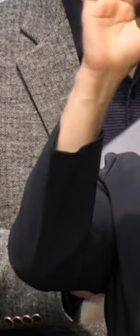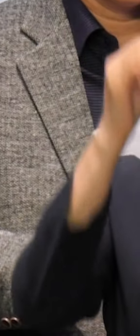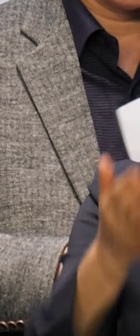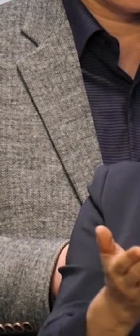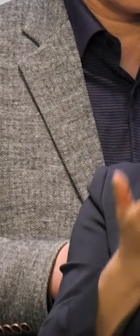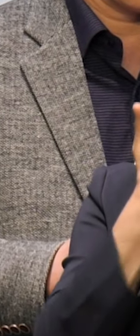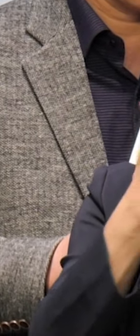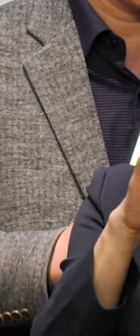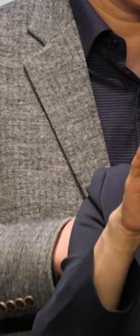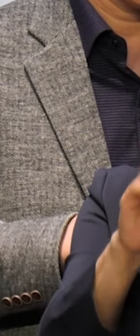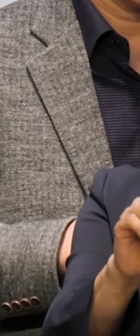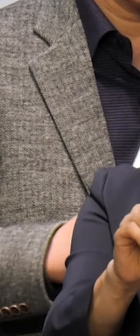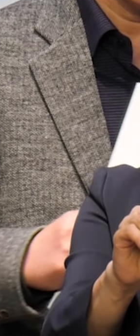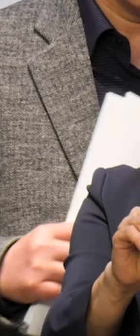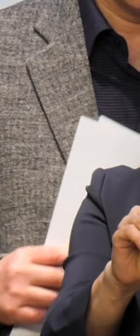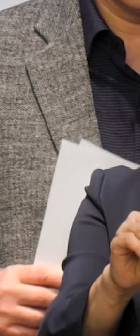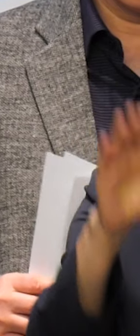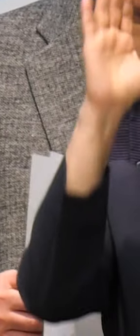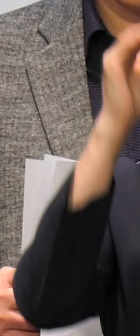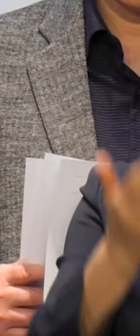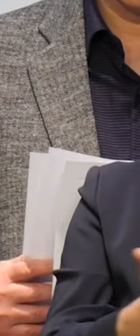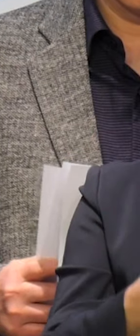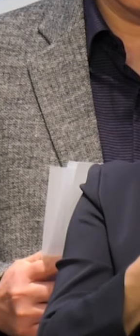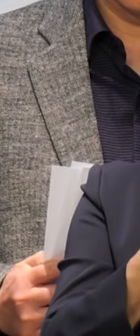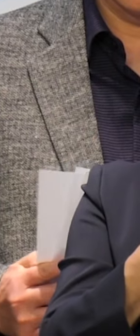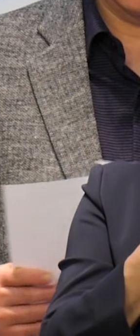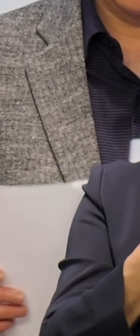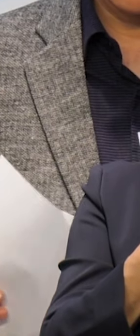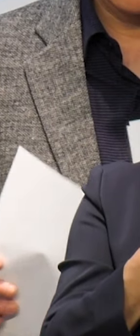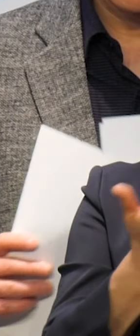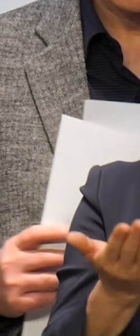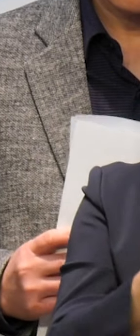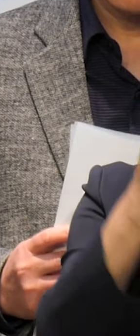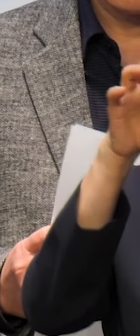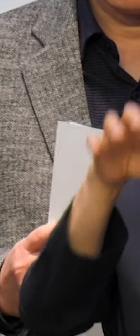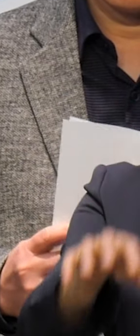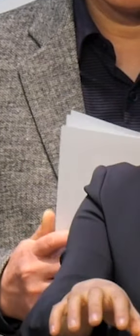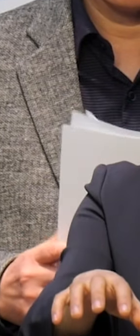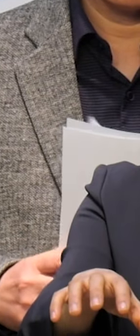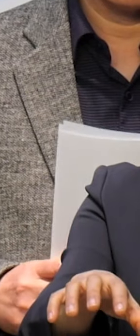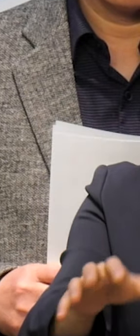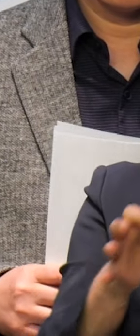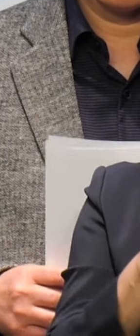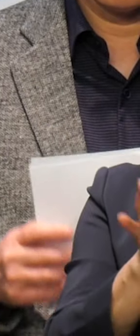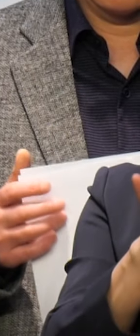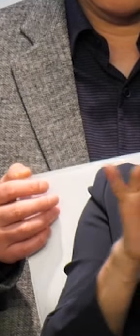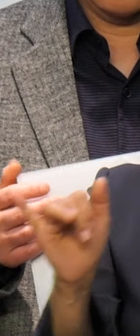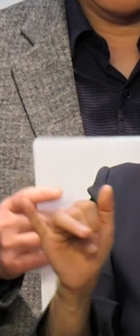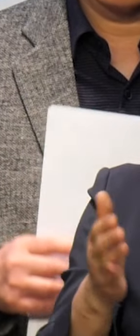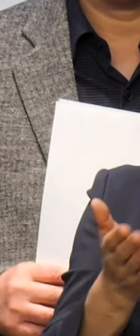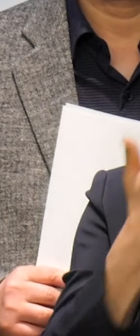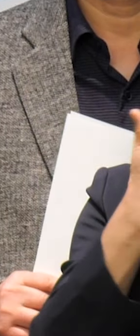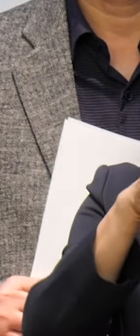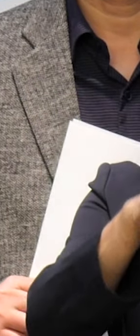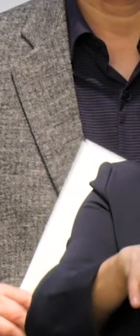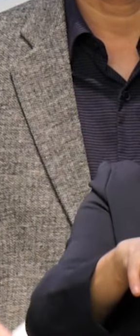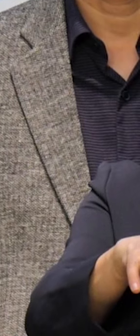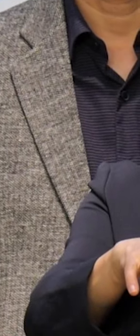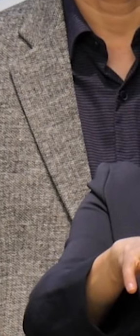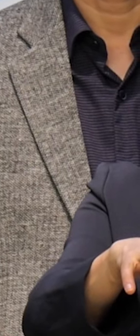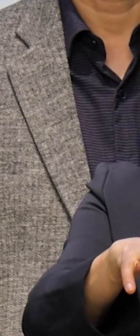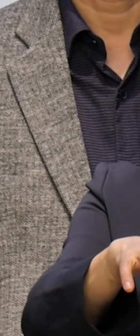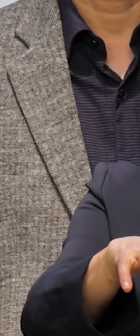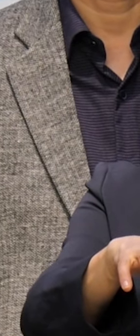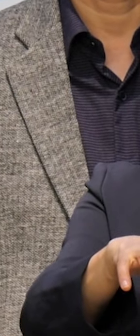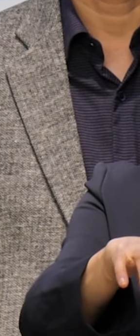개식용 종식에 따른 개사육 농장주, 도축, 유통 상인과 음식점 등